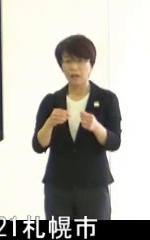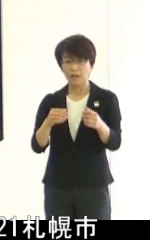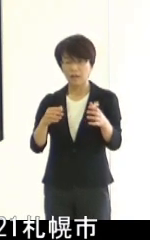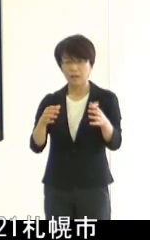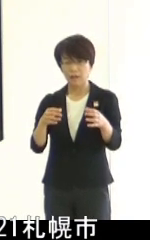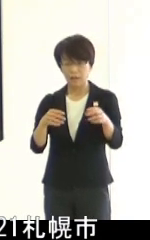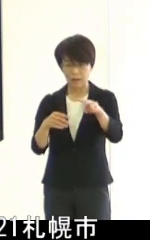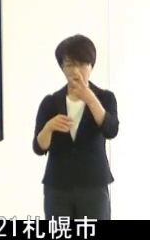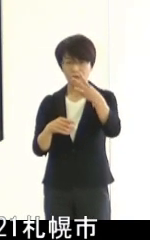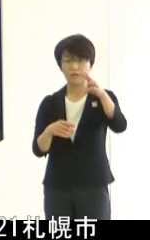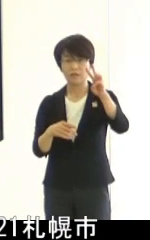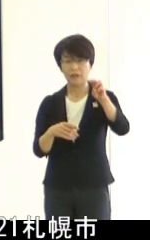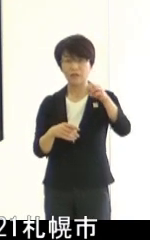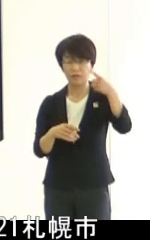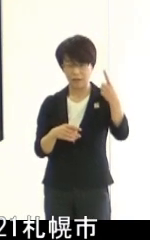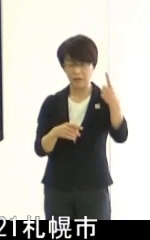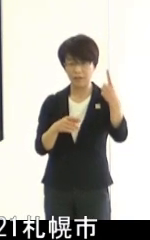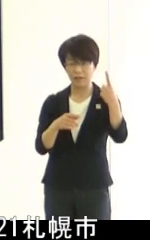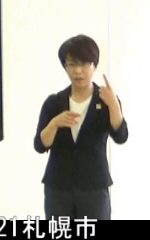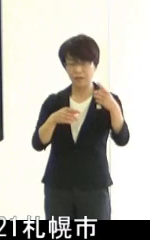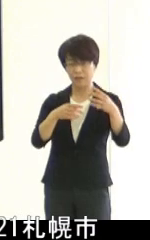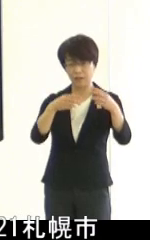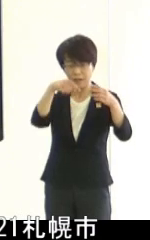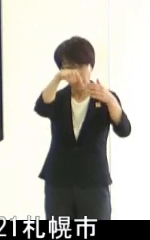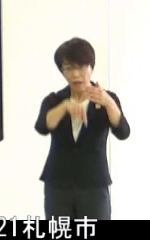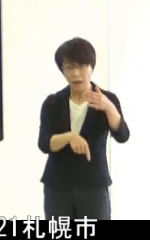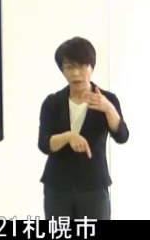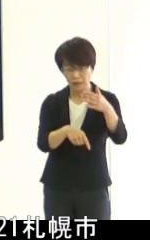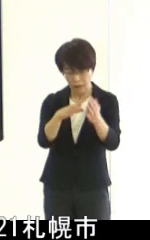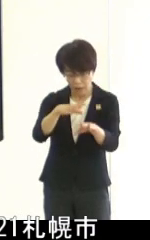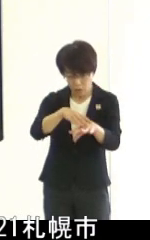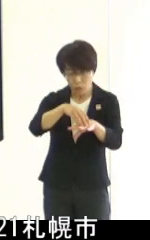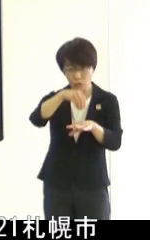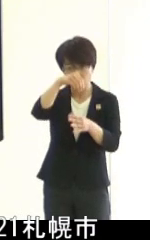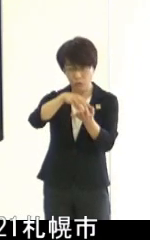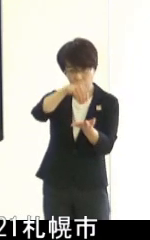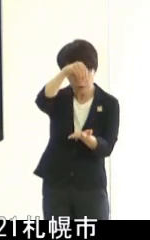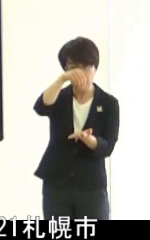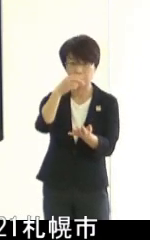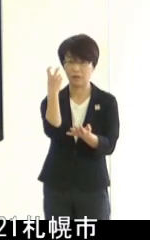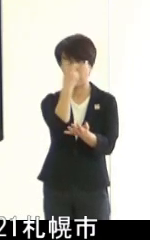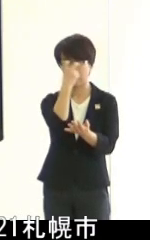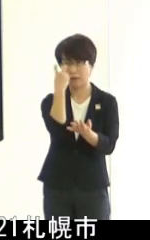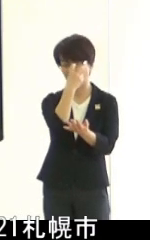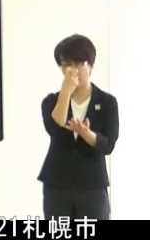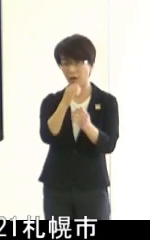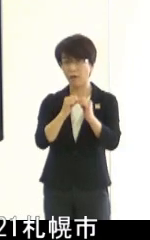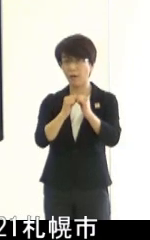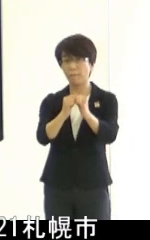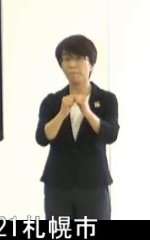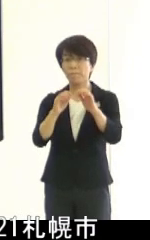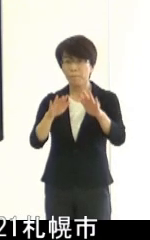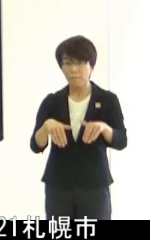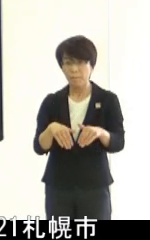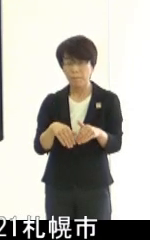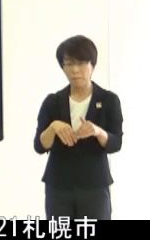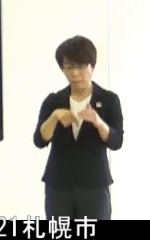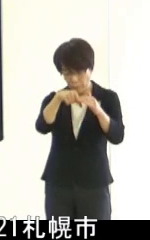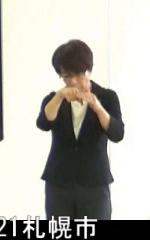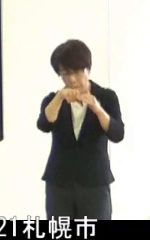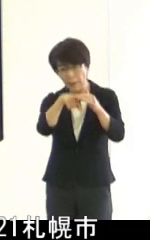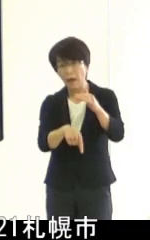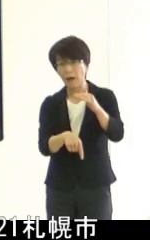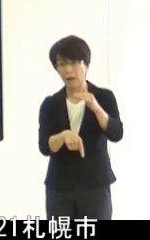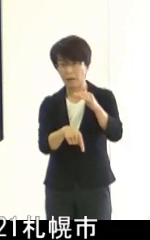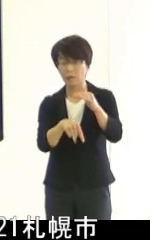の231件についてスクリーニング検査を方向になったところでおりますけれどもその中から